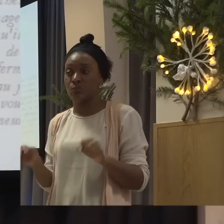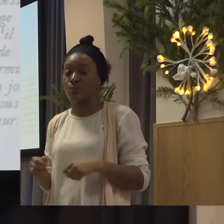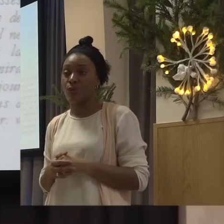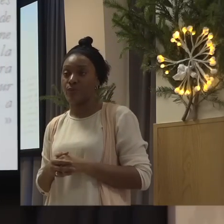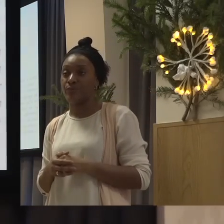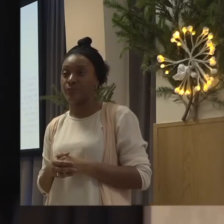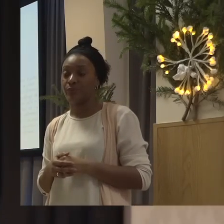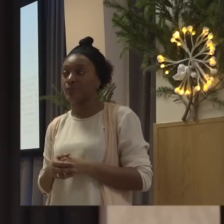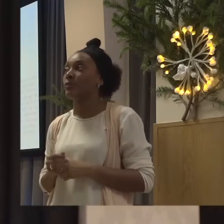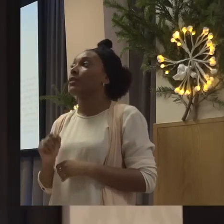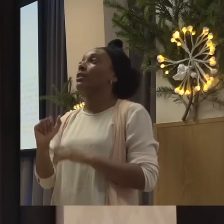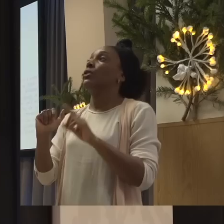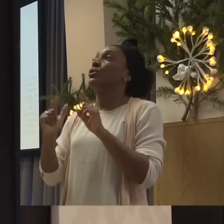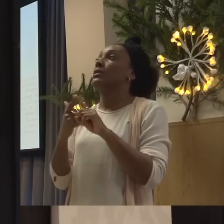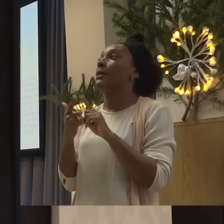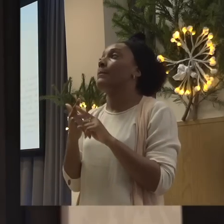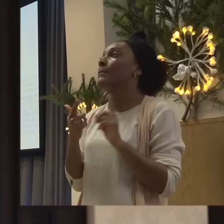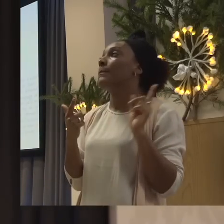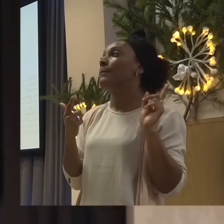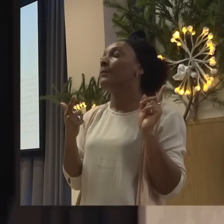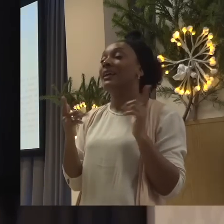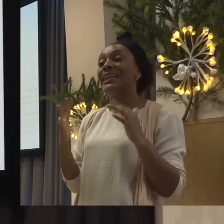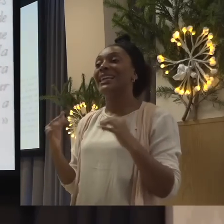chose, c'est que l'Église n'est pas un corps abouti.